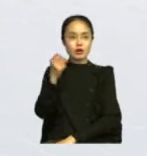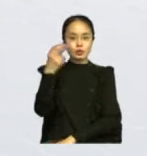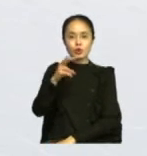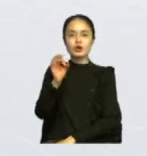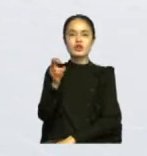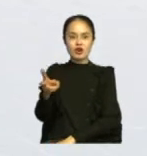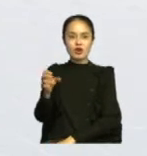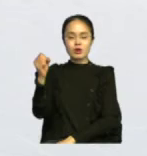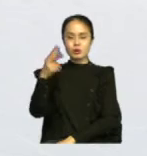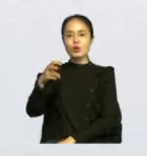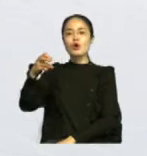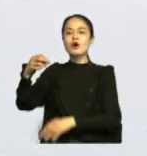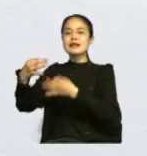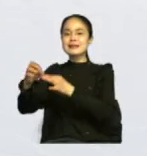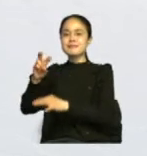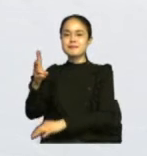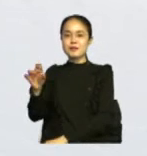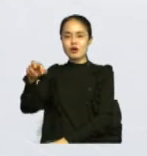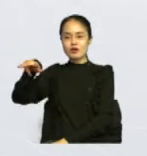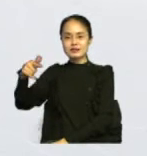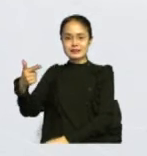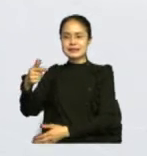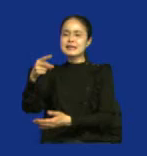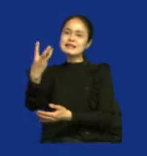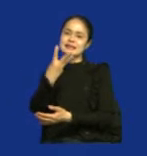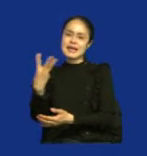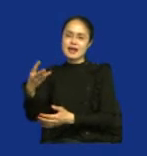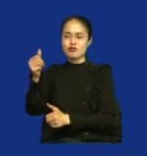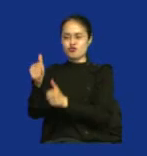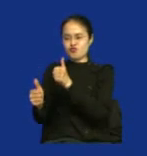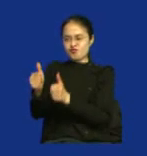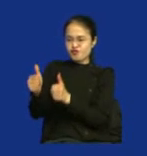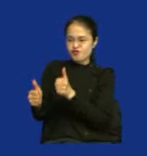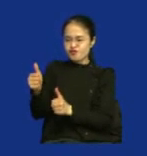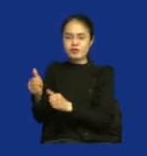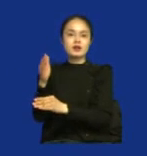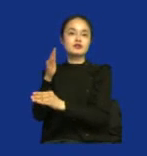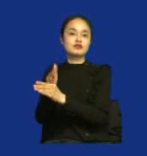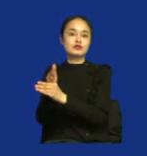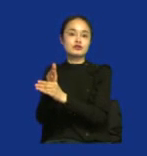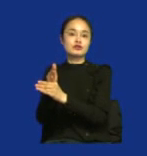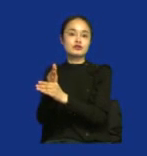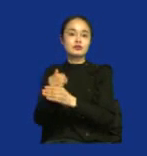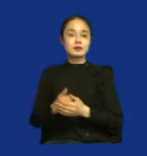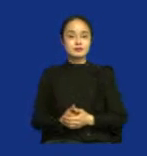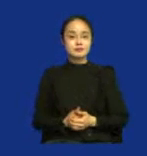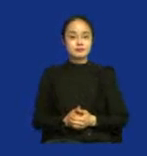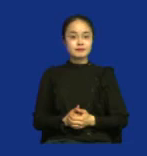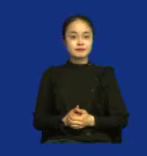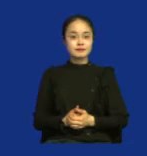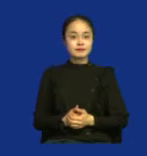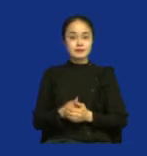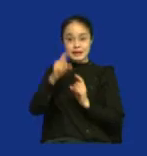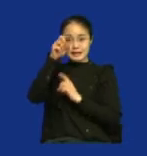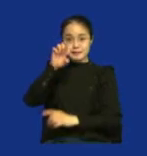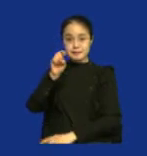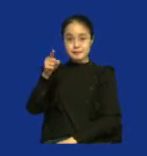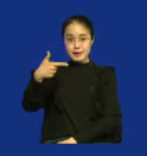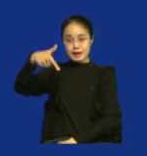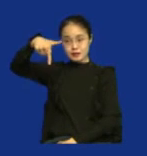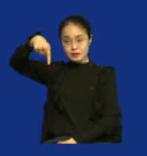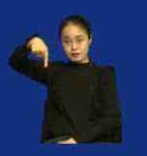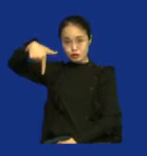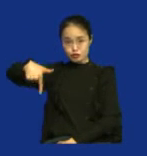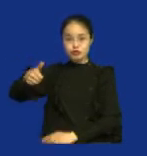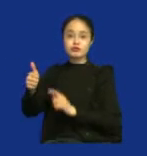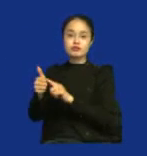명이 경선을 치러 후보를 결정합니다. 이판국 예비후보는 14일 자신의 SNS에